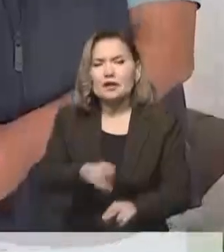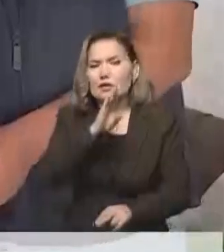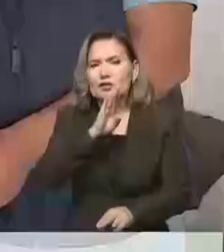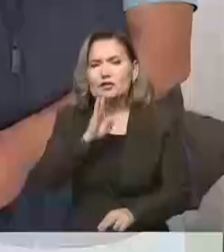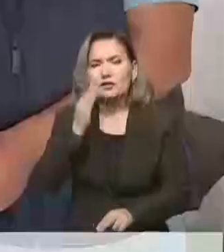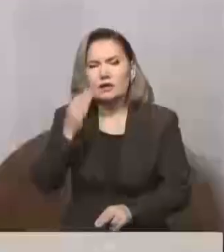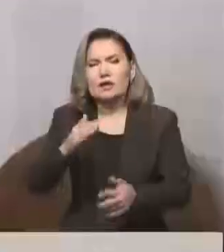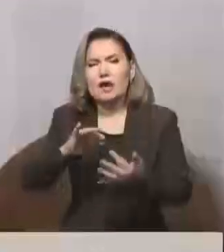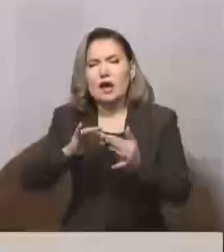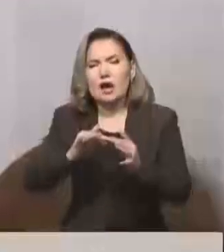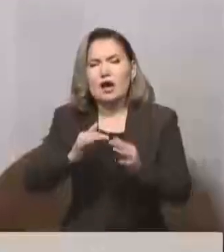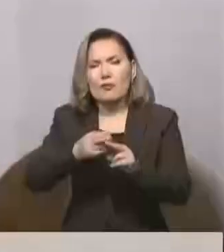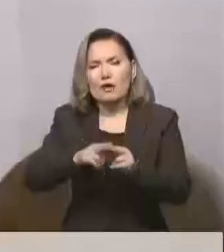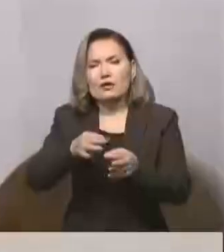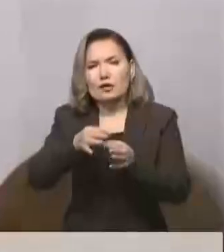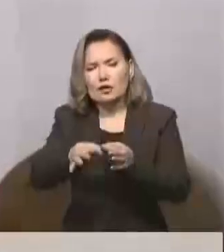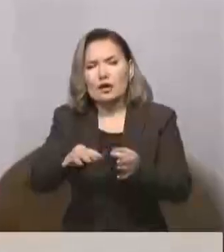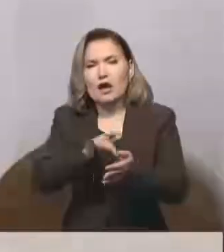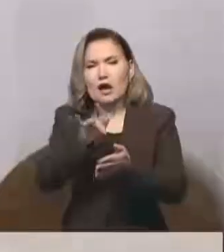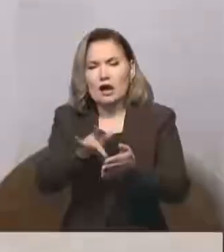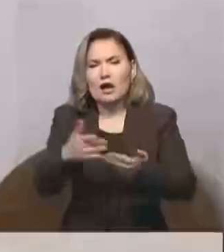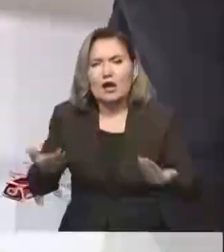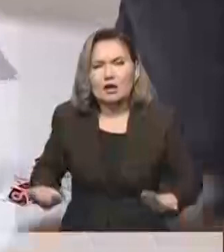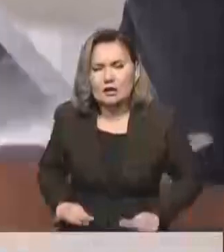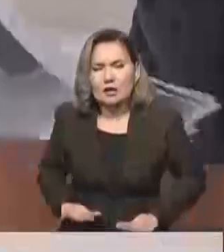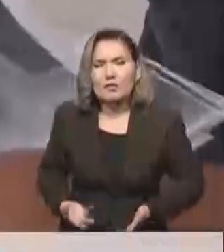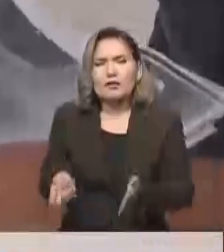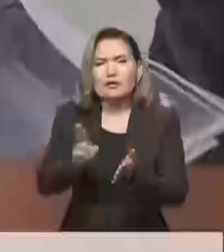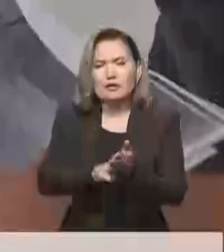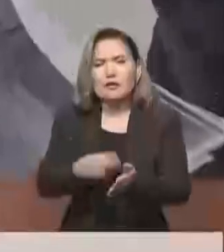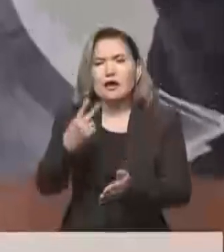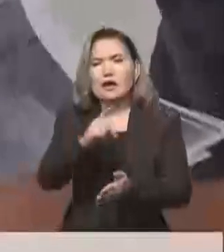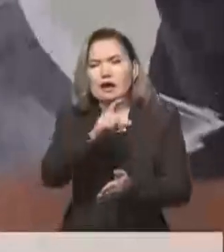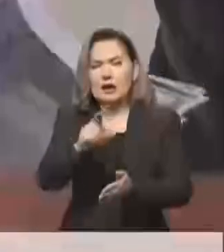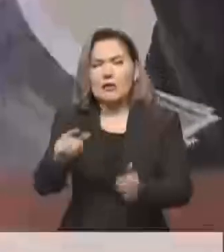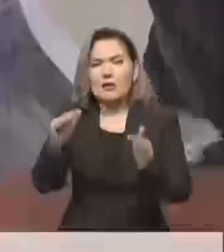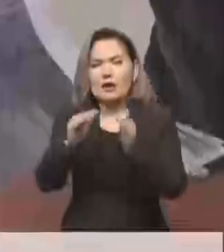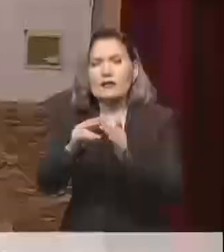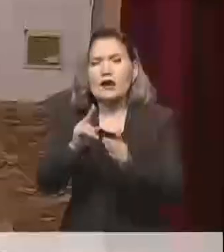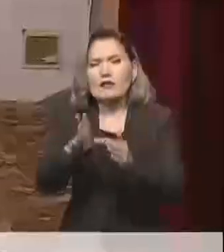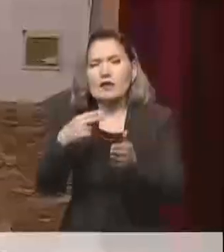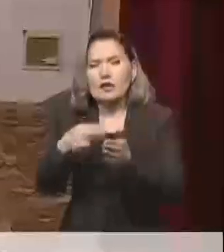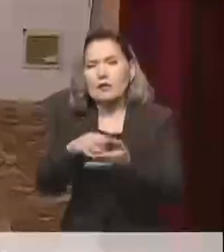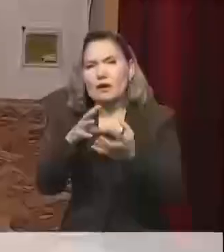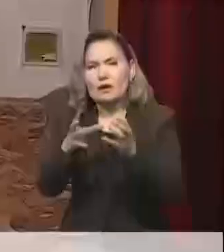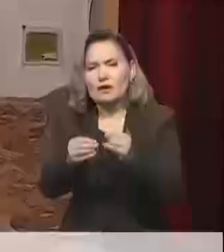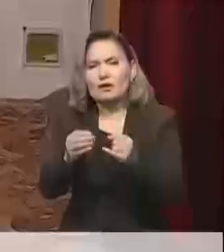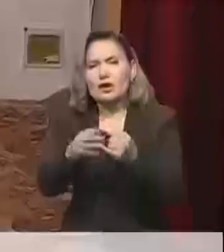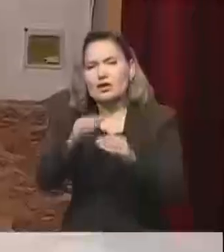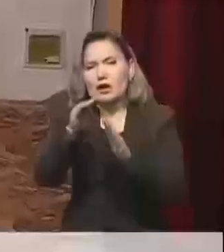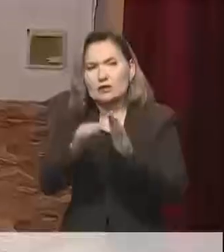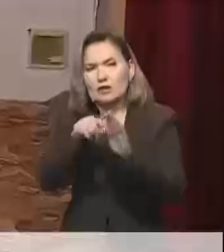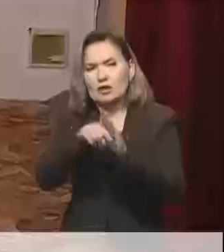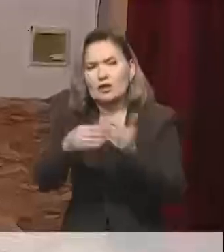Қалова Чекалин көшесіндегі бұл үйге 30 жыл бұрын көшіп келген. Зейнеткер екі қабатты баспананың пәтер етіп жарақталған жертөлесін паналауға